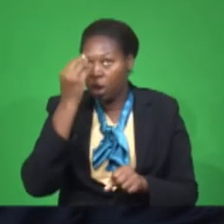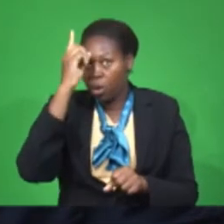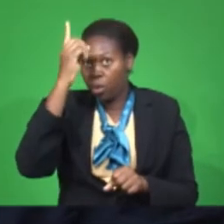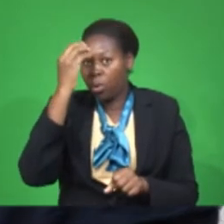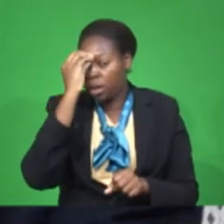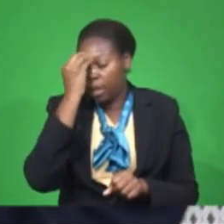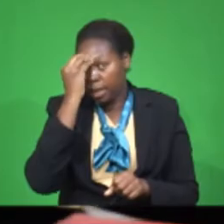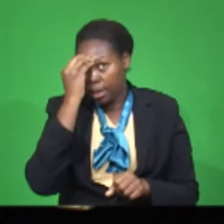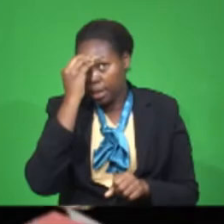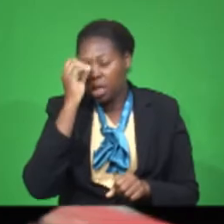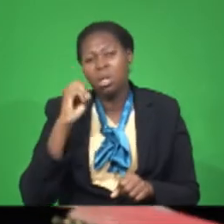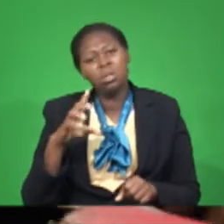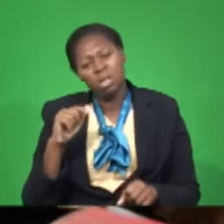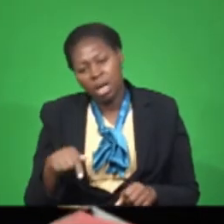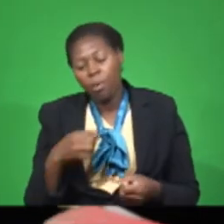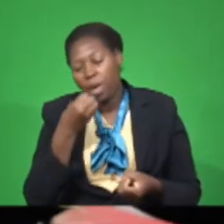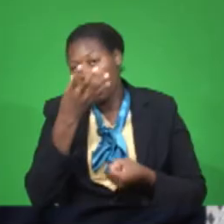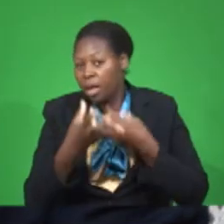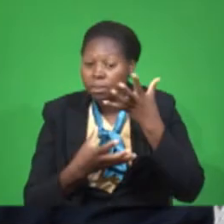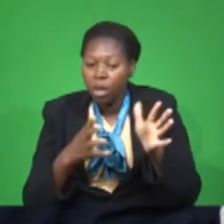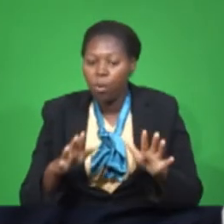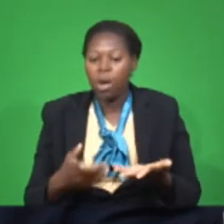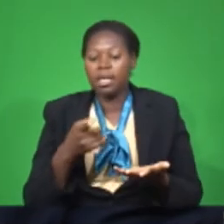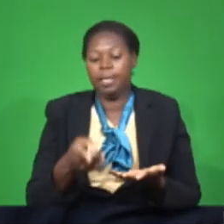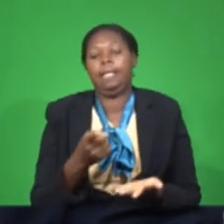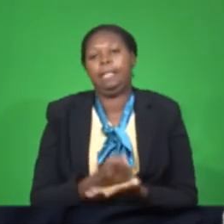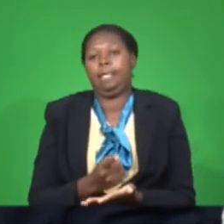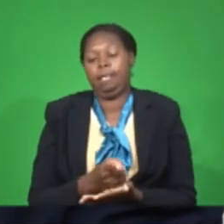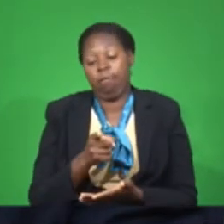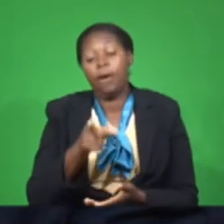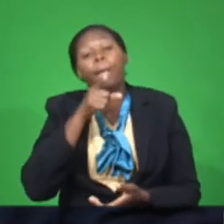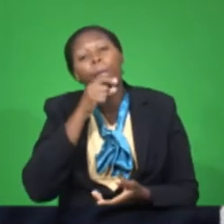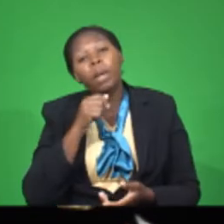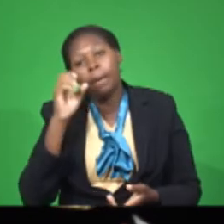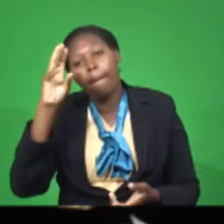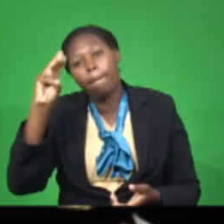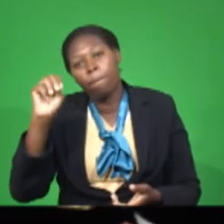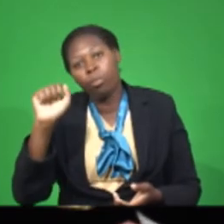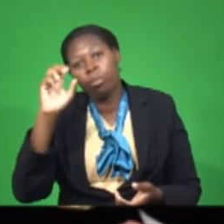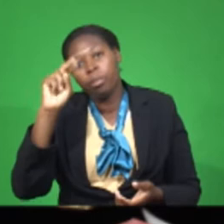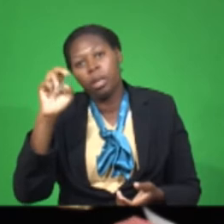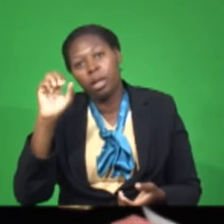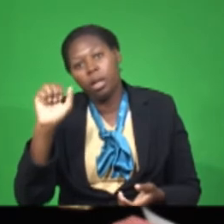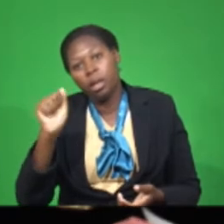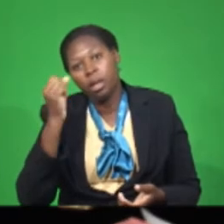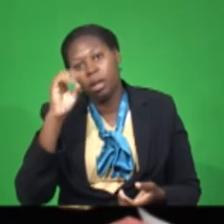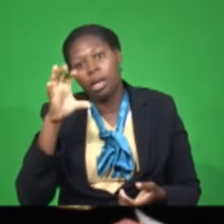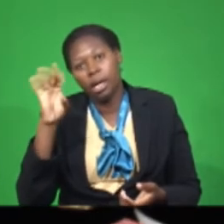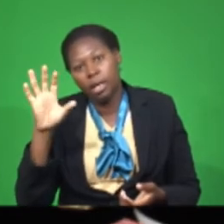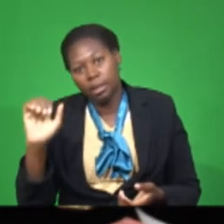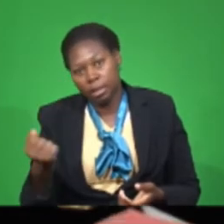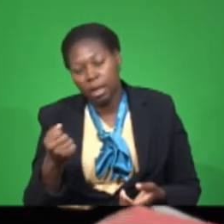Tsanangura izvinhu zvakaitwa izvi. Saka Manasa hanzi akatenda mashura. Right.